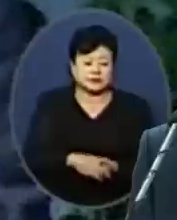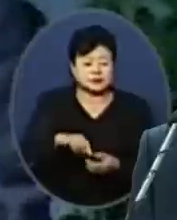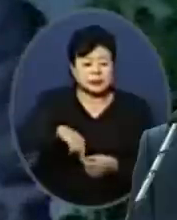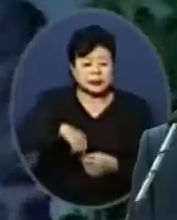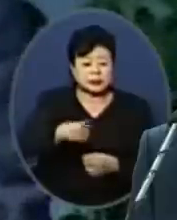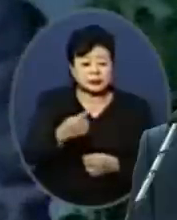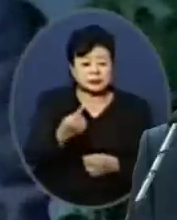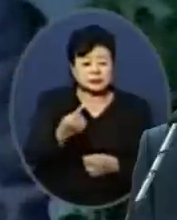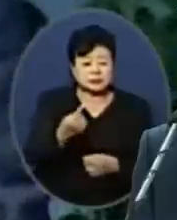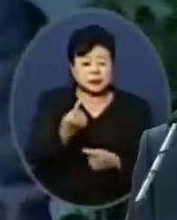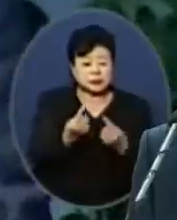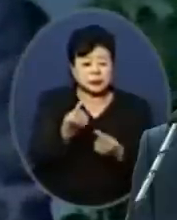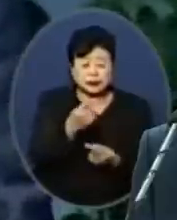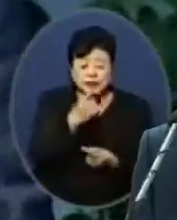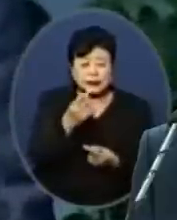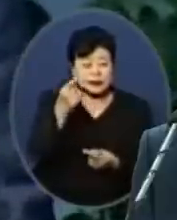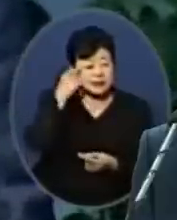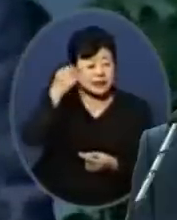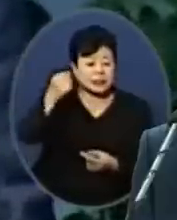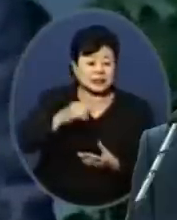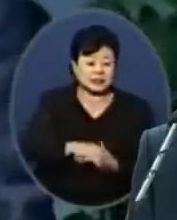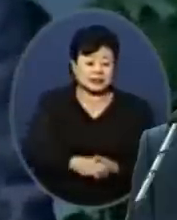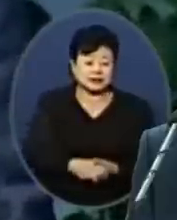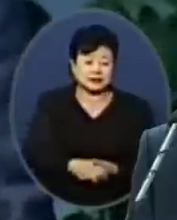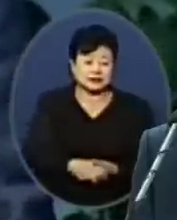자기들은 비교가 안 된다고 생각하니까